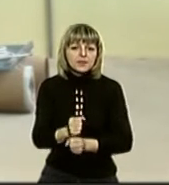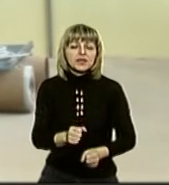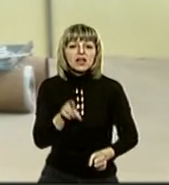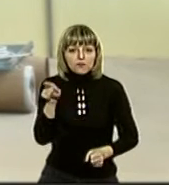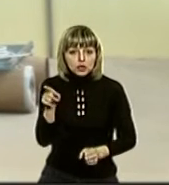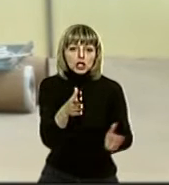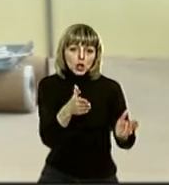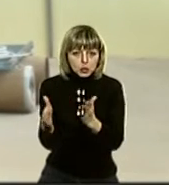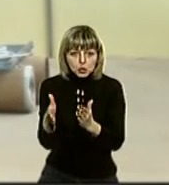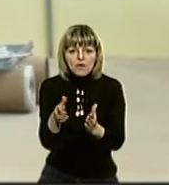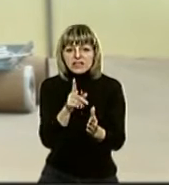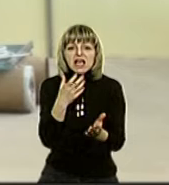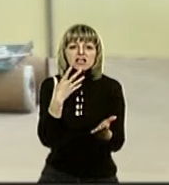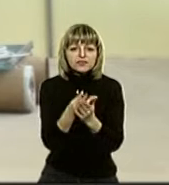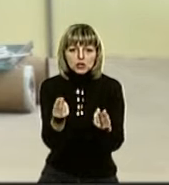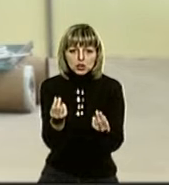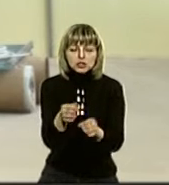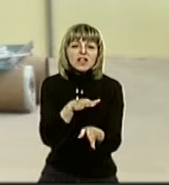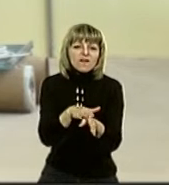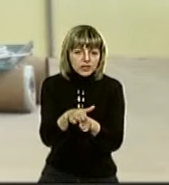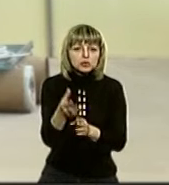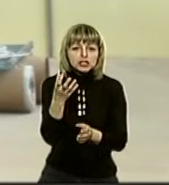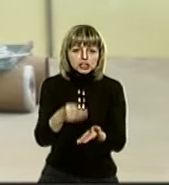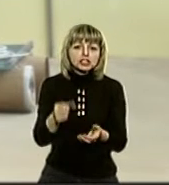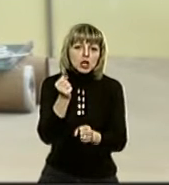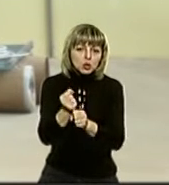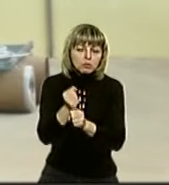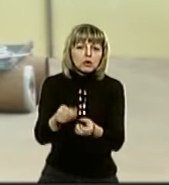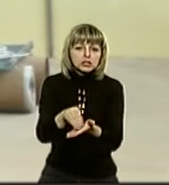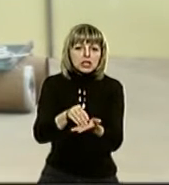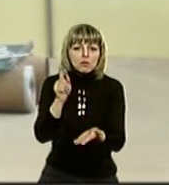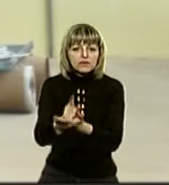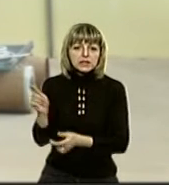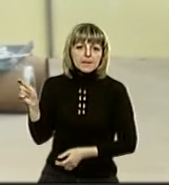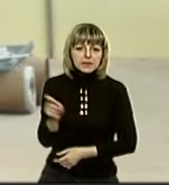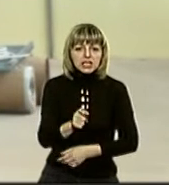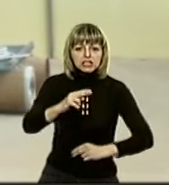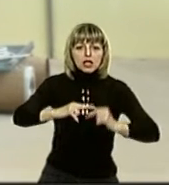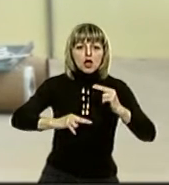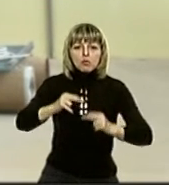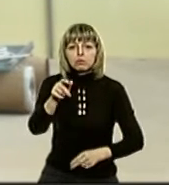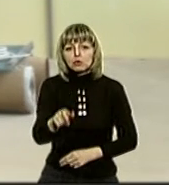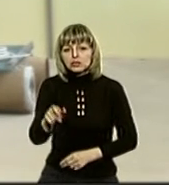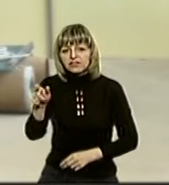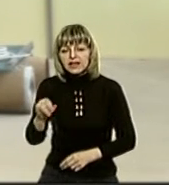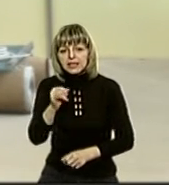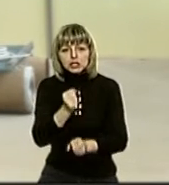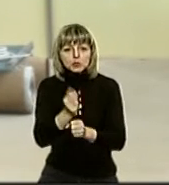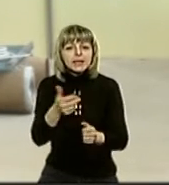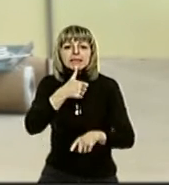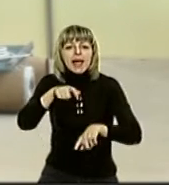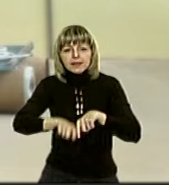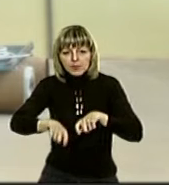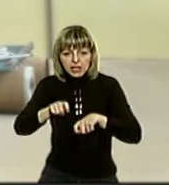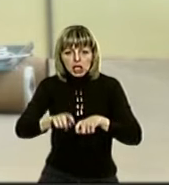готові за свої кошти виконати роботи, але мають приїхати будівельники, зробити якусь